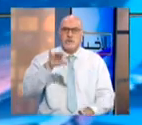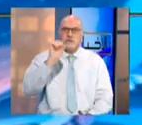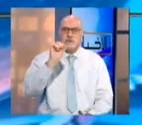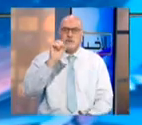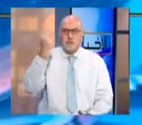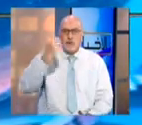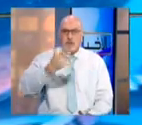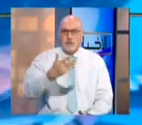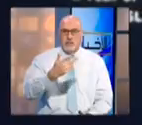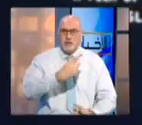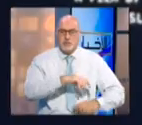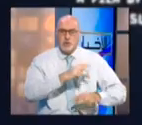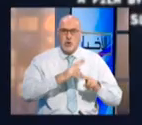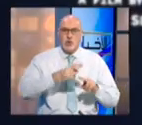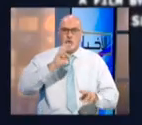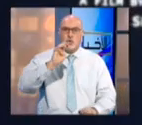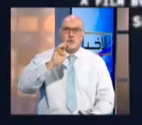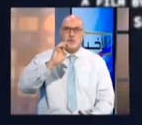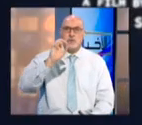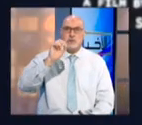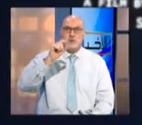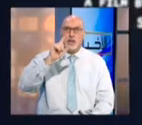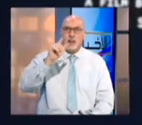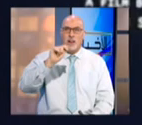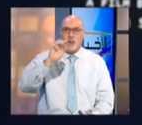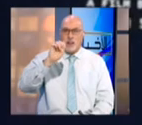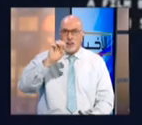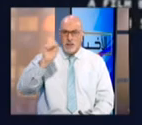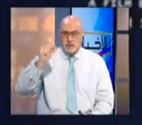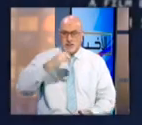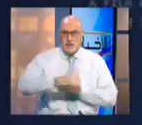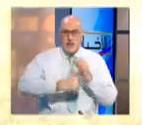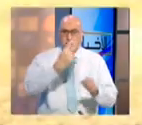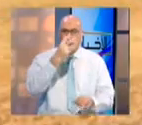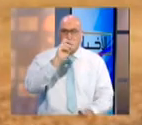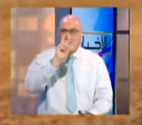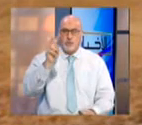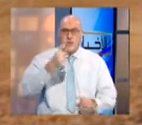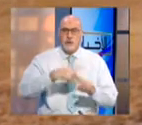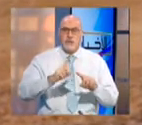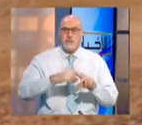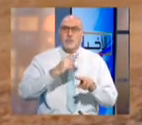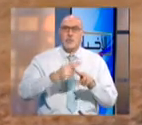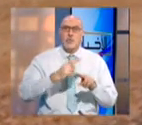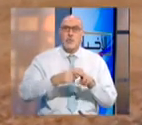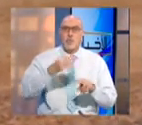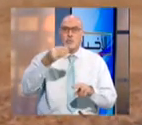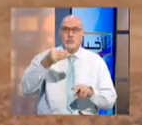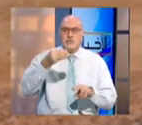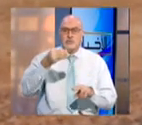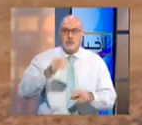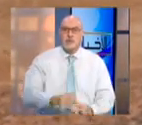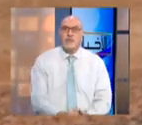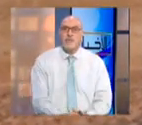جائزة غونزاليس سبيد أورد 2022 عن فيلم ونيبيك من إنتاج الميغوار